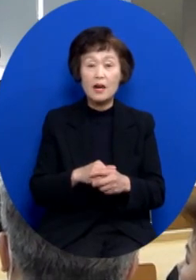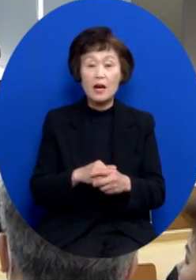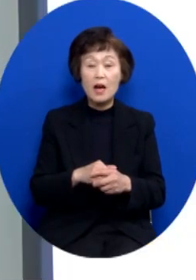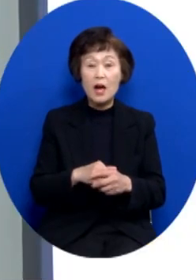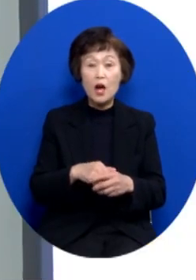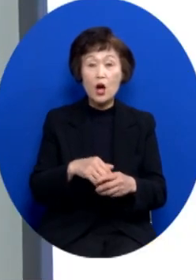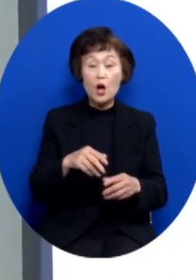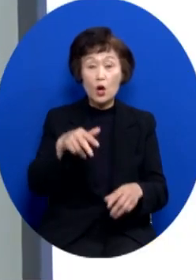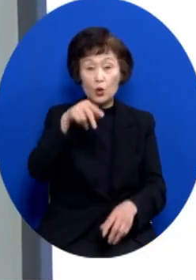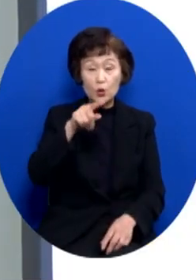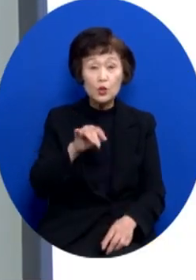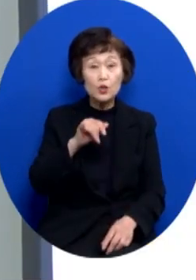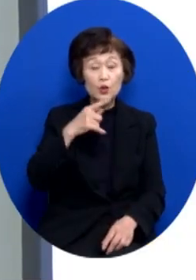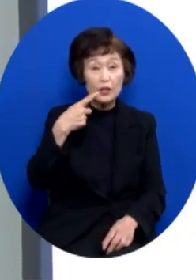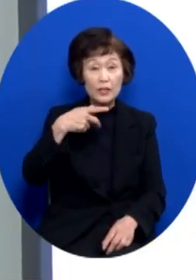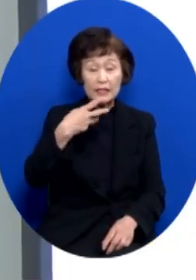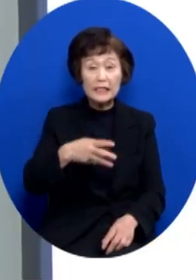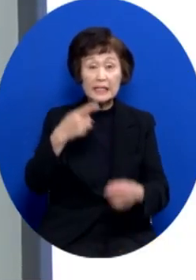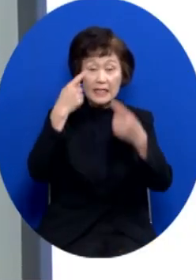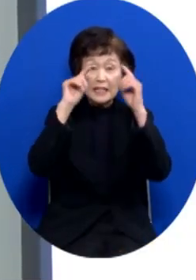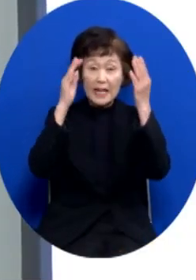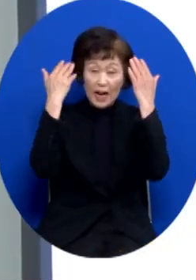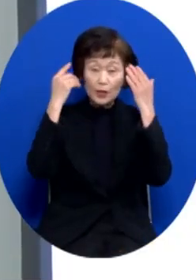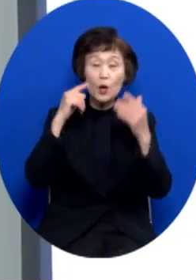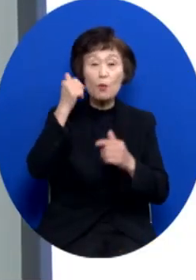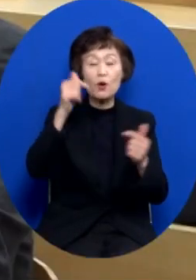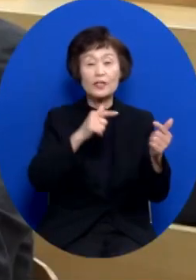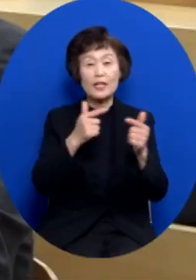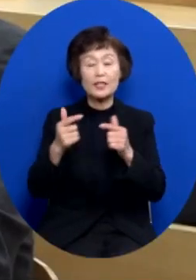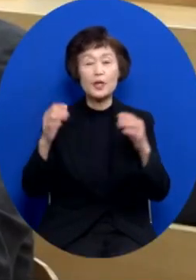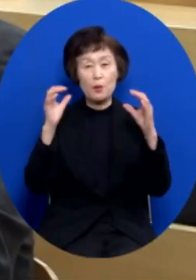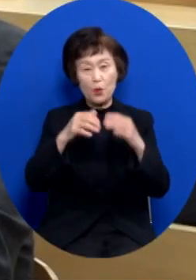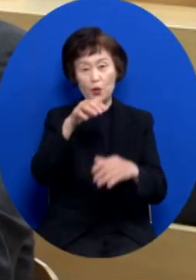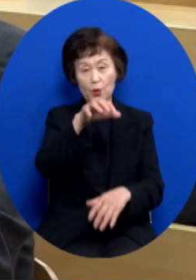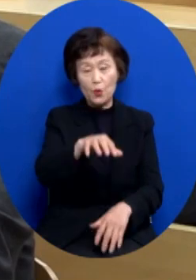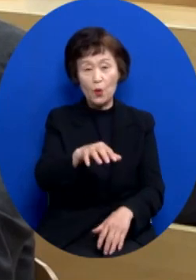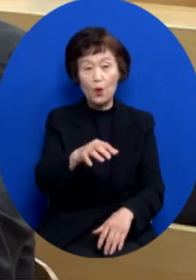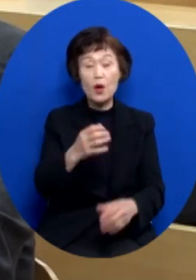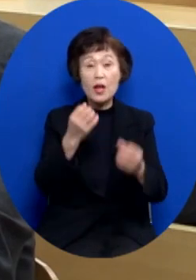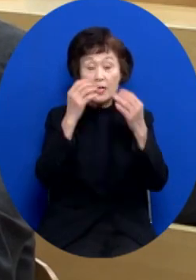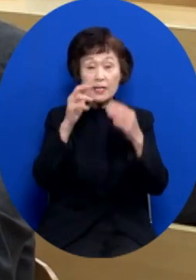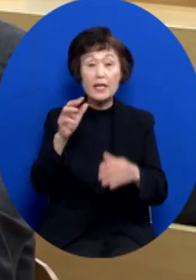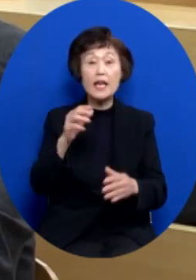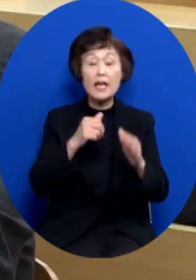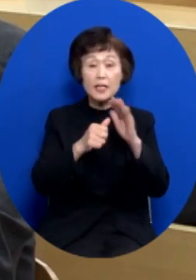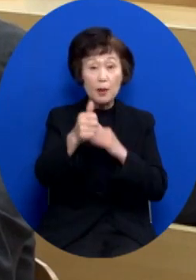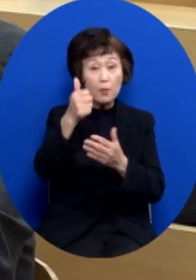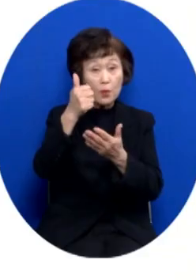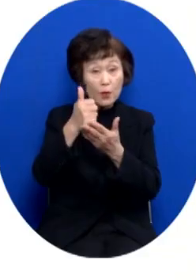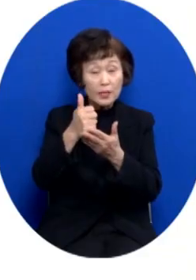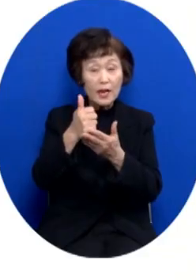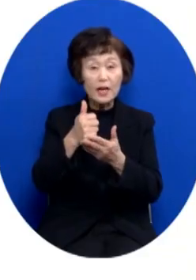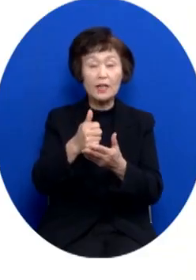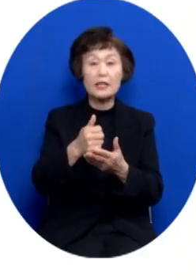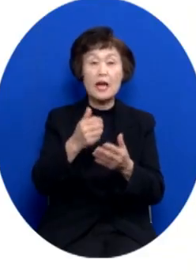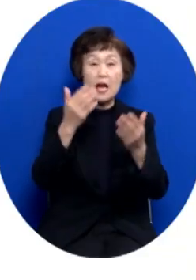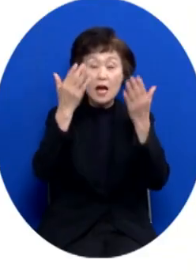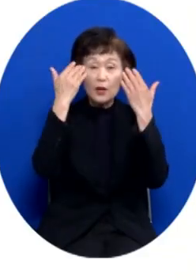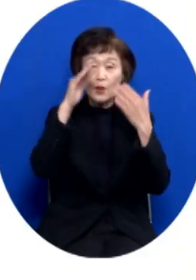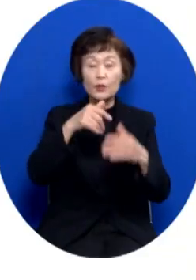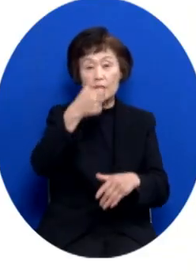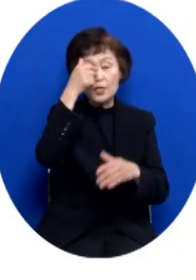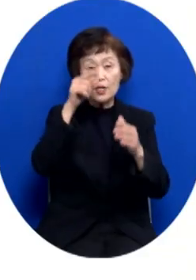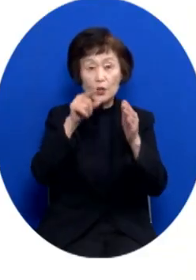숭목회는 숭실대학교 출신 목사들이 모인 협의체입니다. 신임 대표회장 주승준 목사는 숭실대학교는